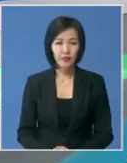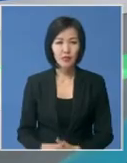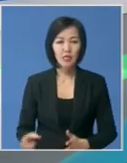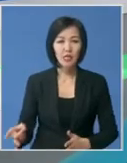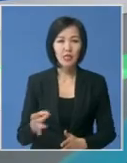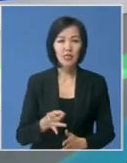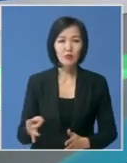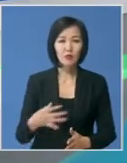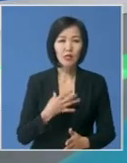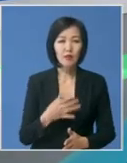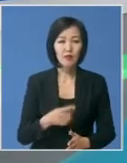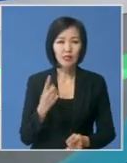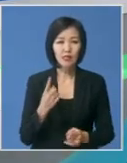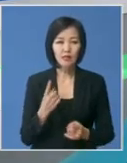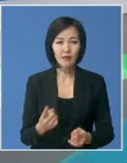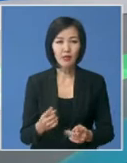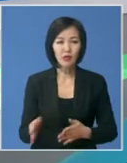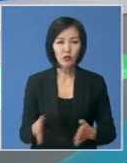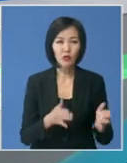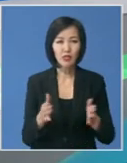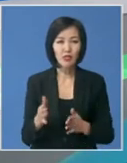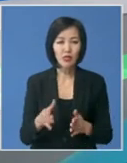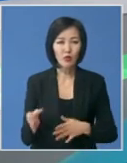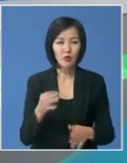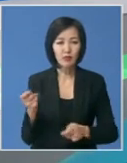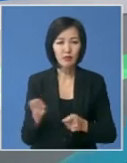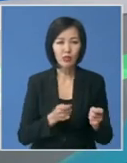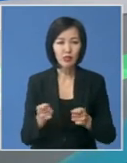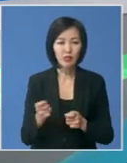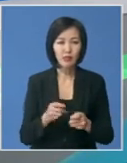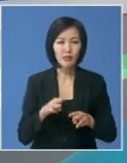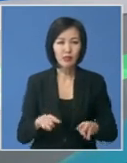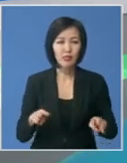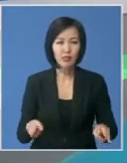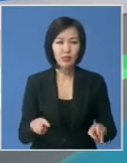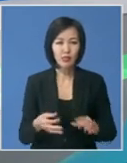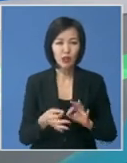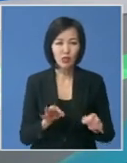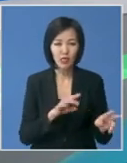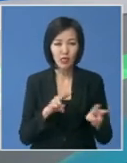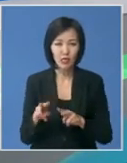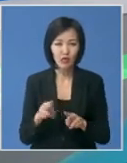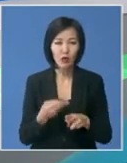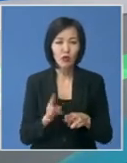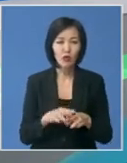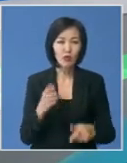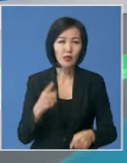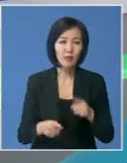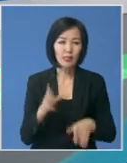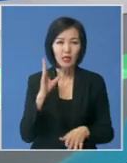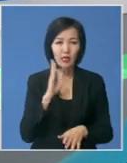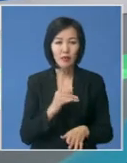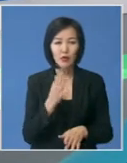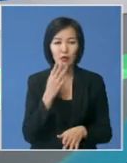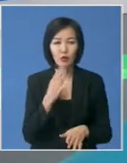Республикалық маңызы бар тас жолдардың бойындағы сервистер облыс басшылығының ғана емес, премьер-министрдің де жіті қадағалауында, сондықтан оны бәсекеге қабілетті етіп,